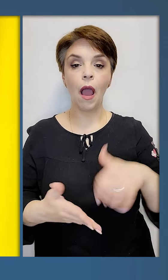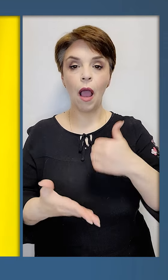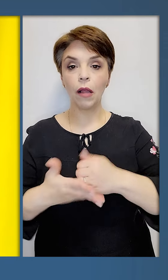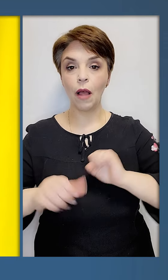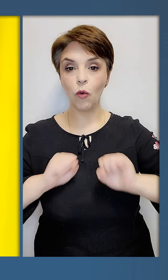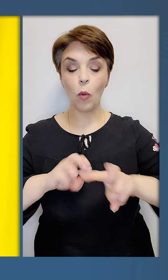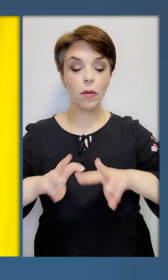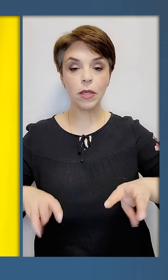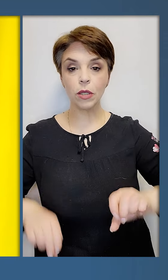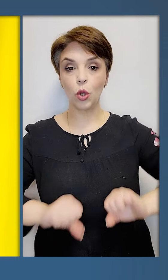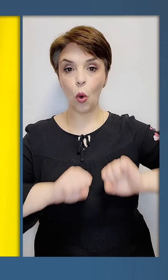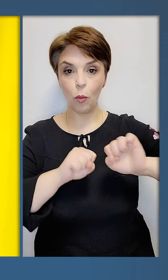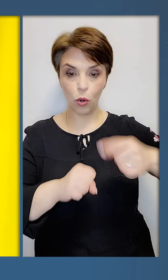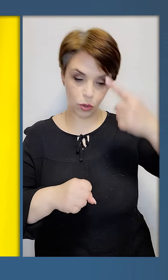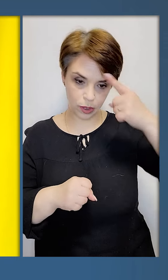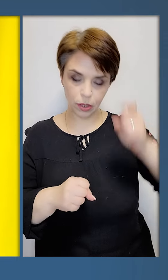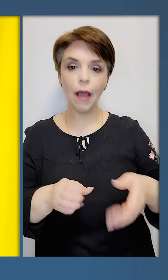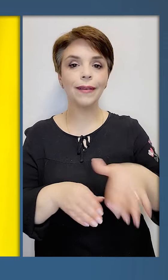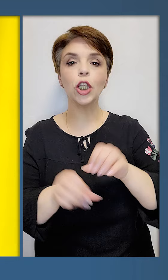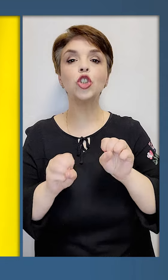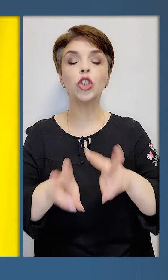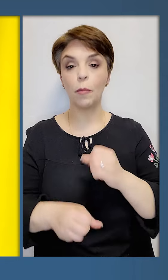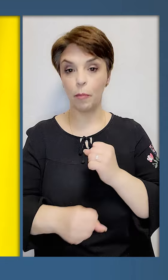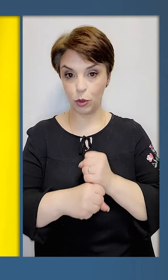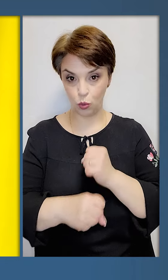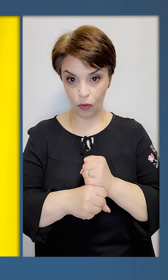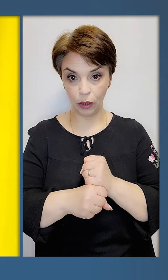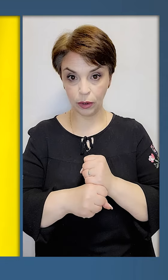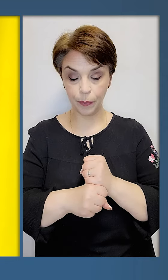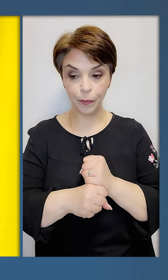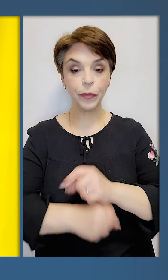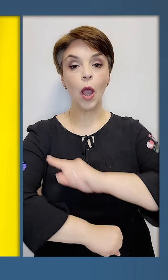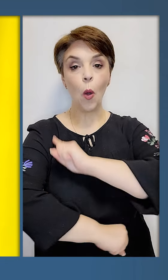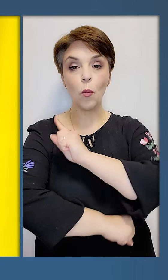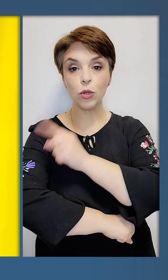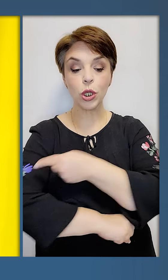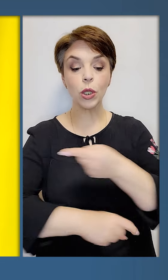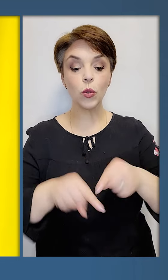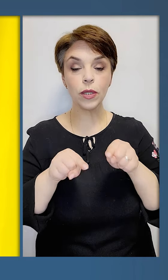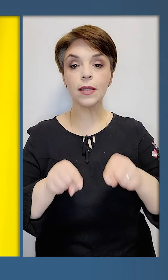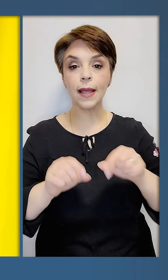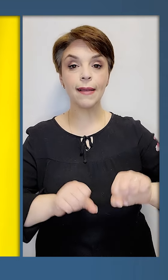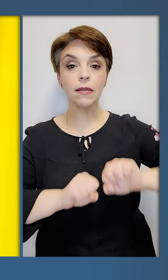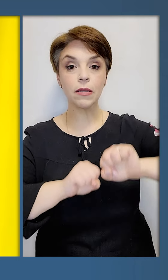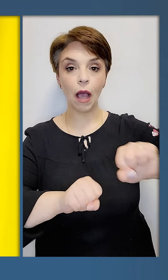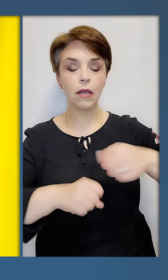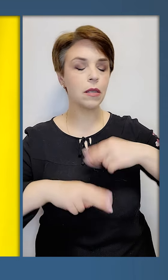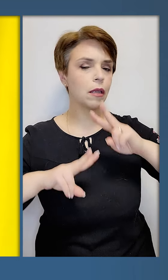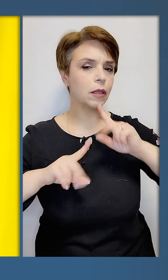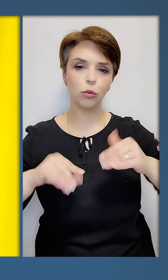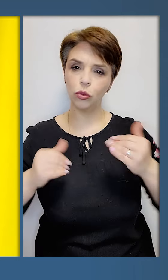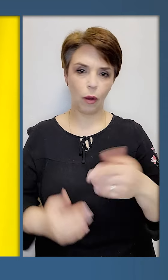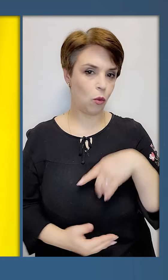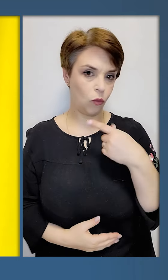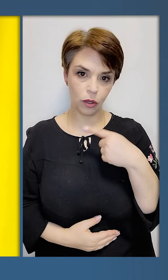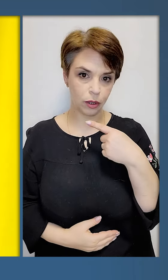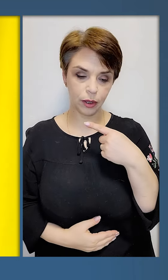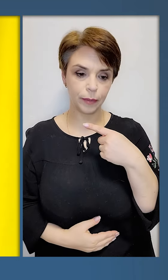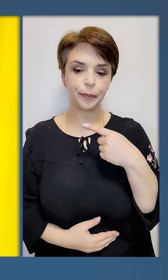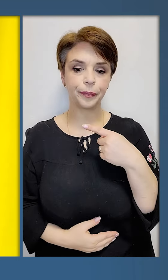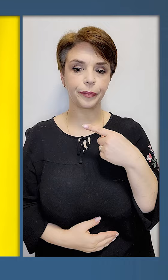главком і міністр оборони знають, над чим працювати, посилюється цей захист. Я не буду вам